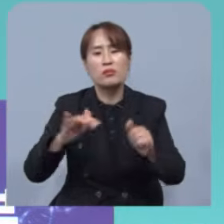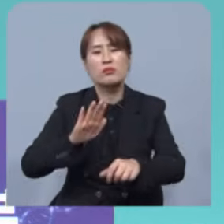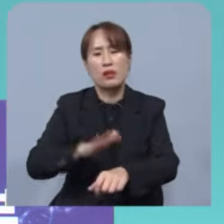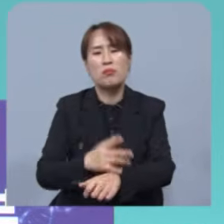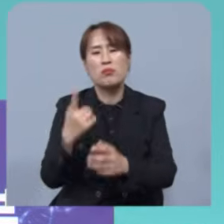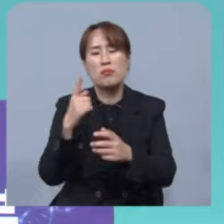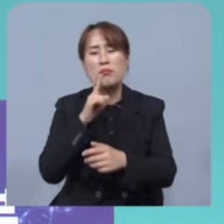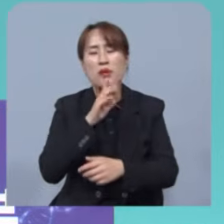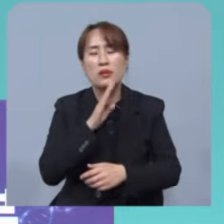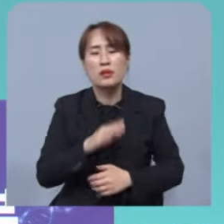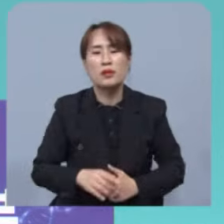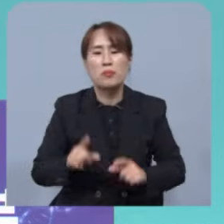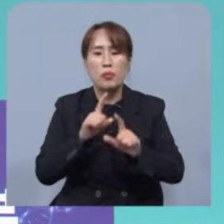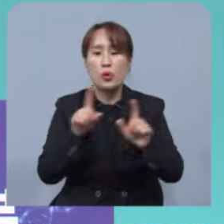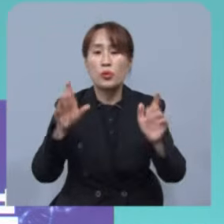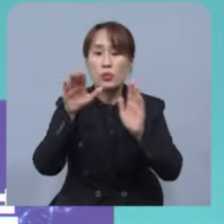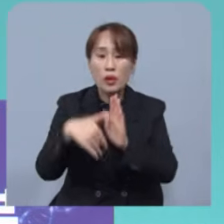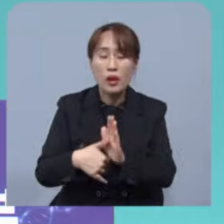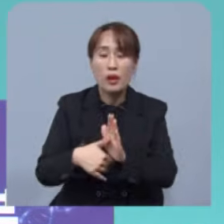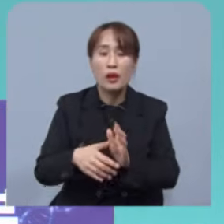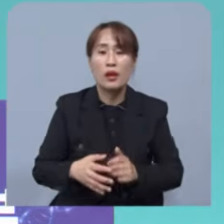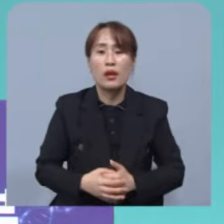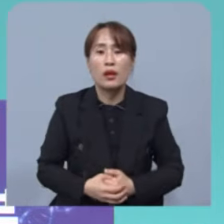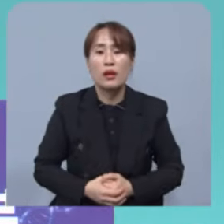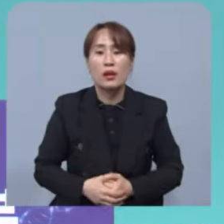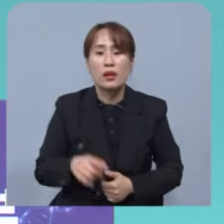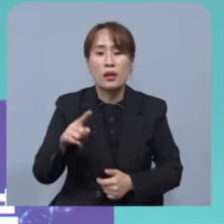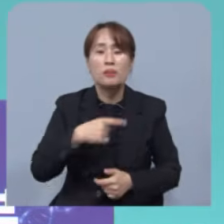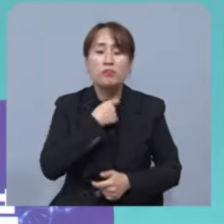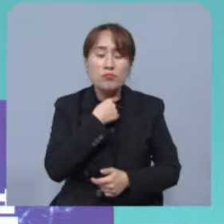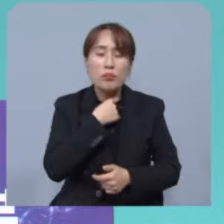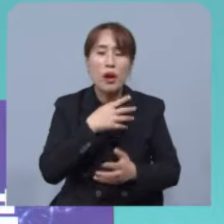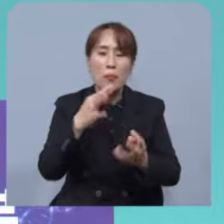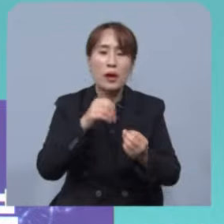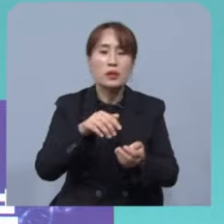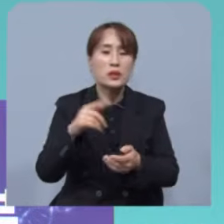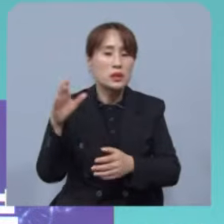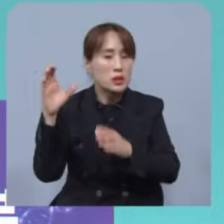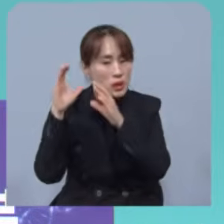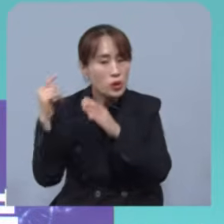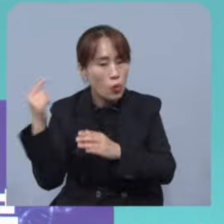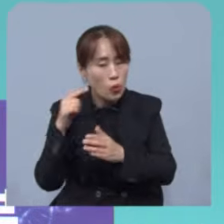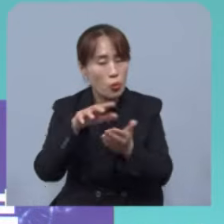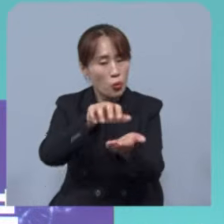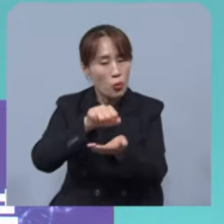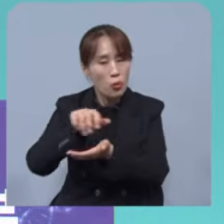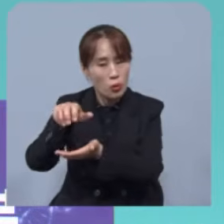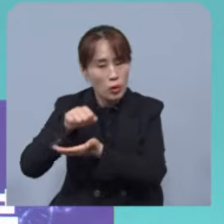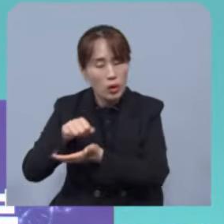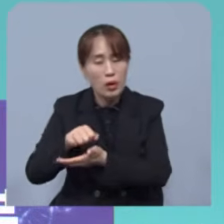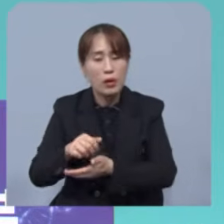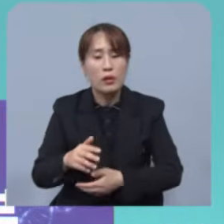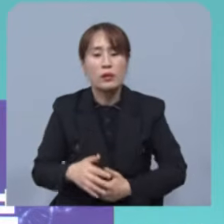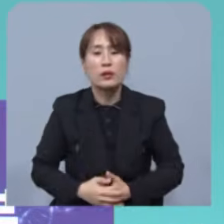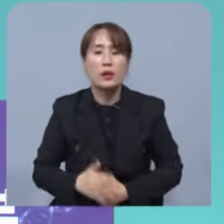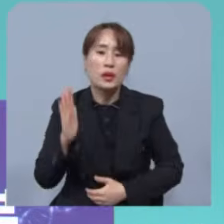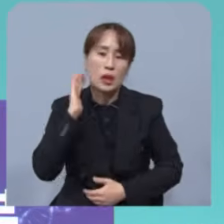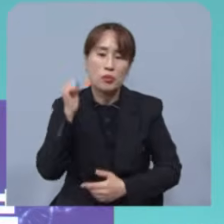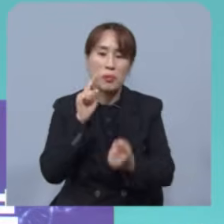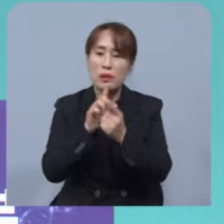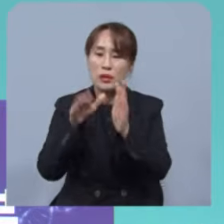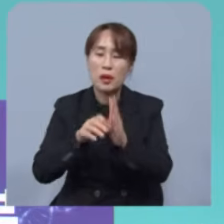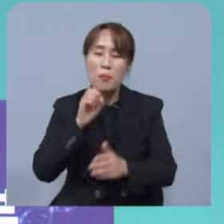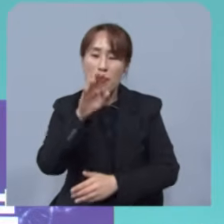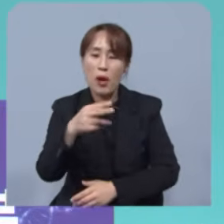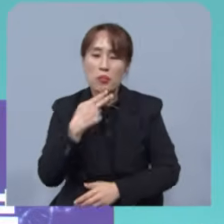잘못이죠. 평소에 이런 이야기들 많이 수집하고 이런 얘기 굳이 안 해도